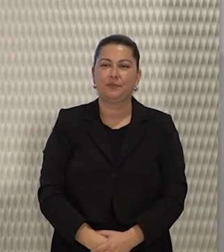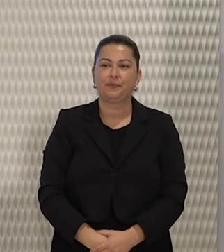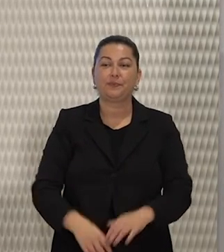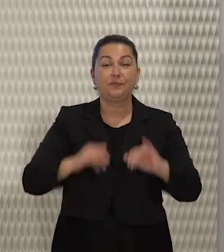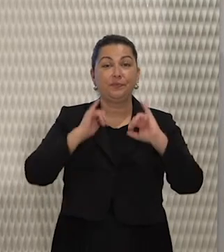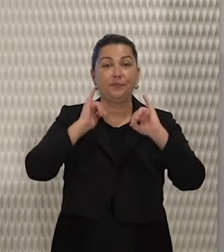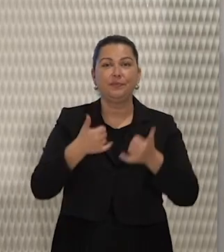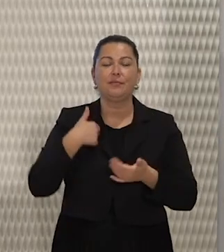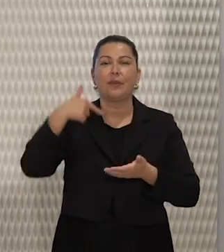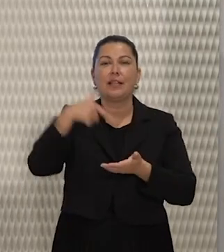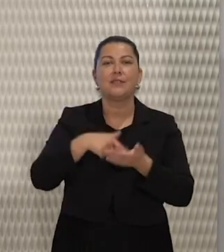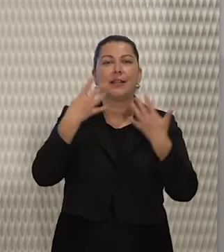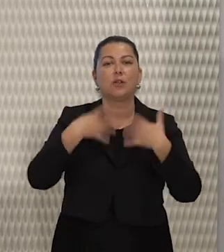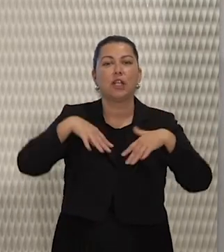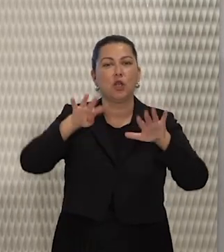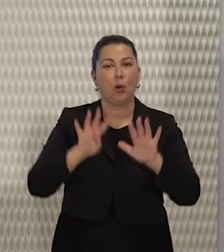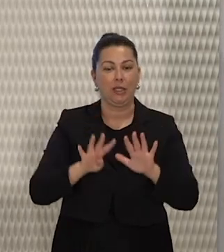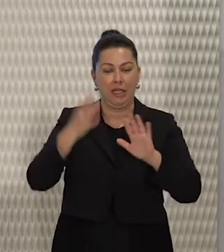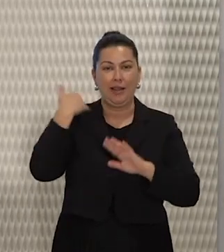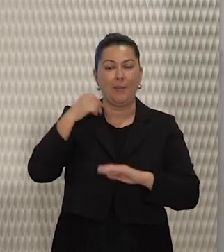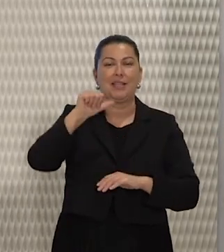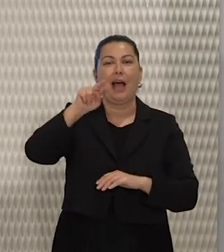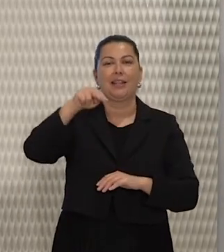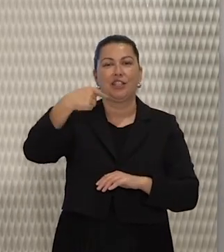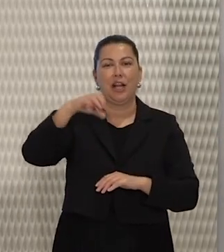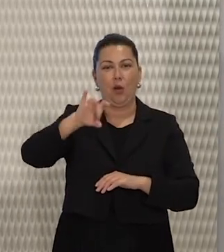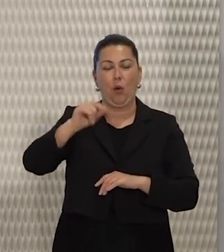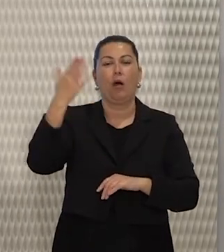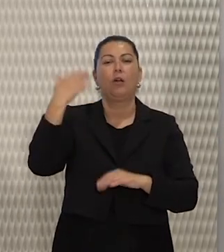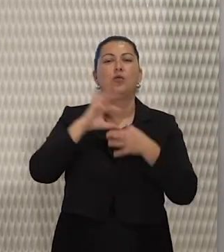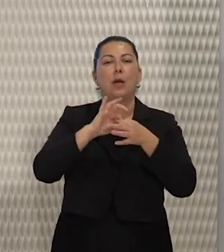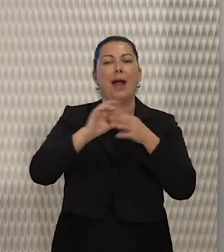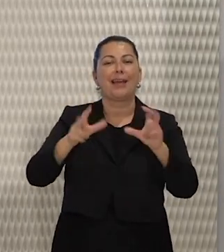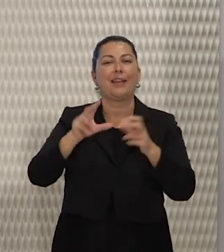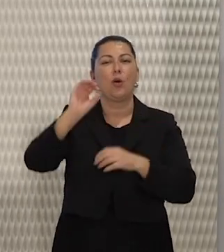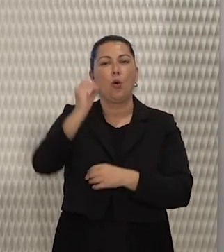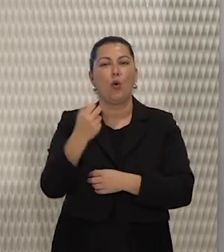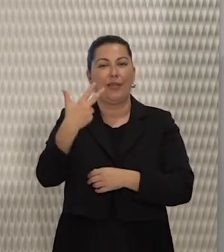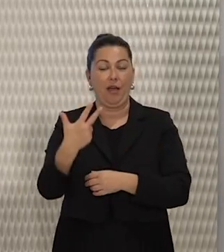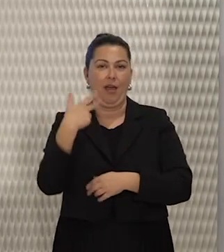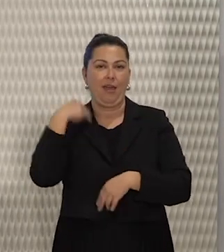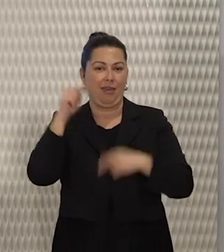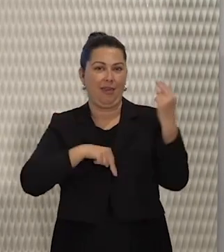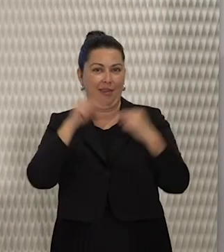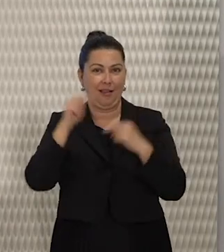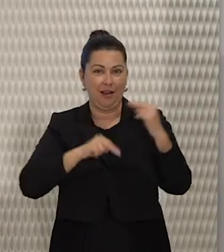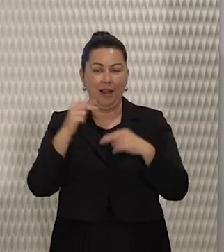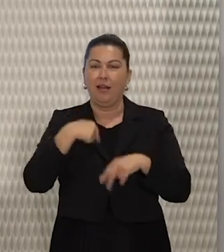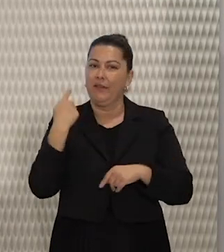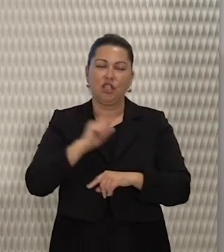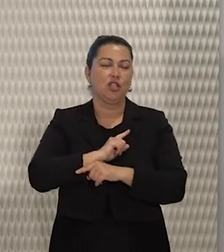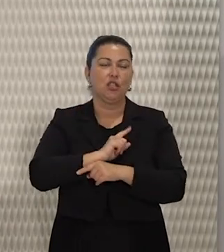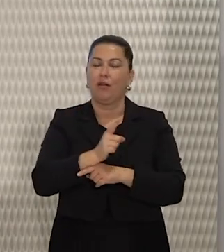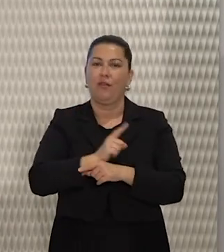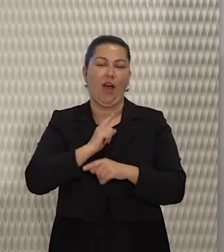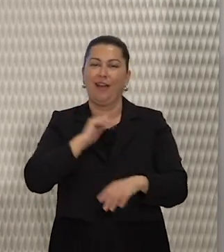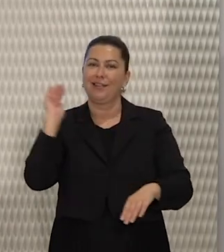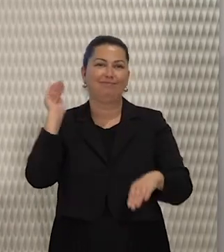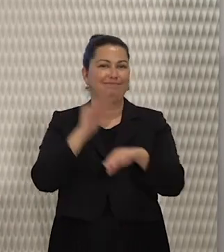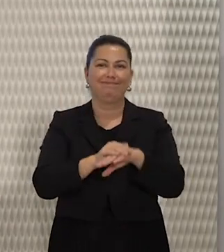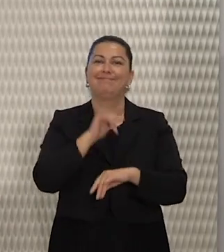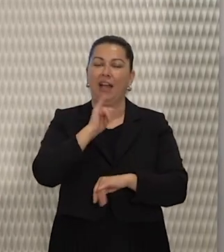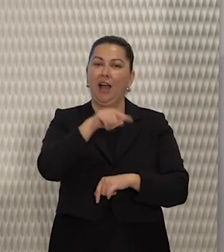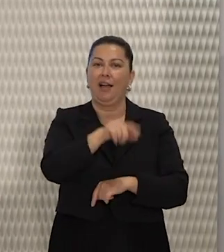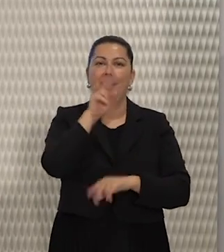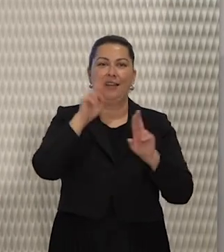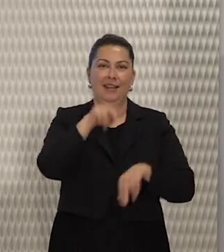Ja, 2019 war das, wo wir den Angelo über Ö3 kennenlernen durften. Wir waren sofort überzeugt, dass das der Richtige für uns sein